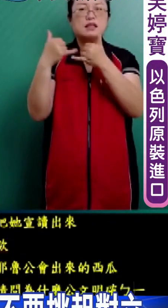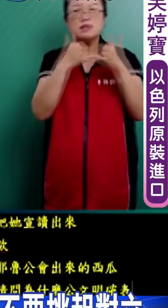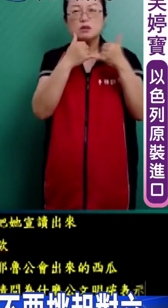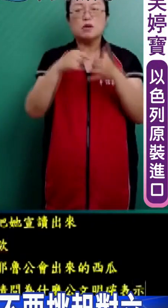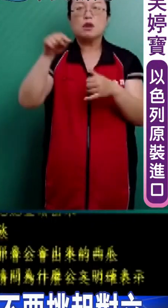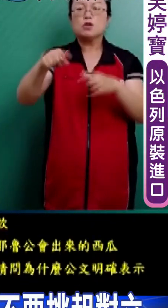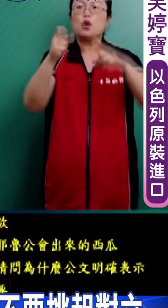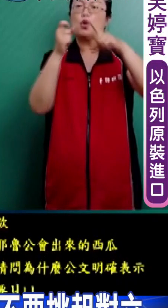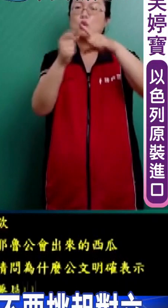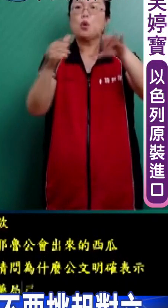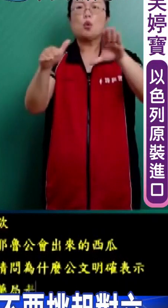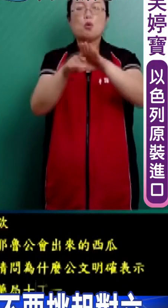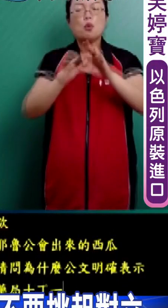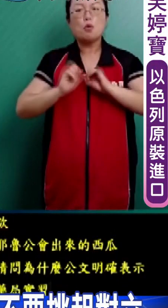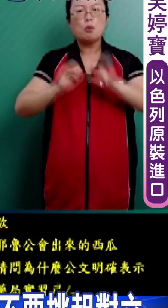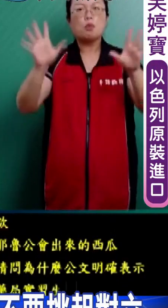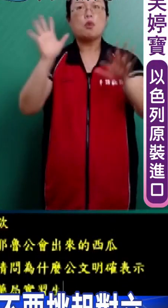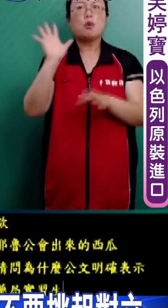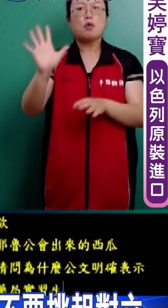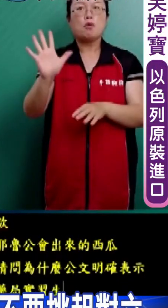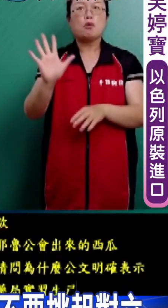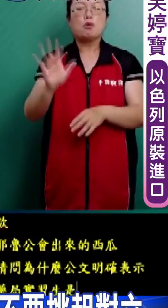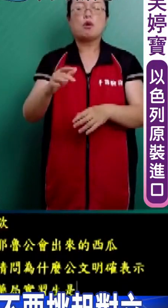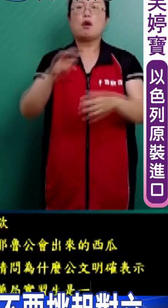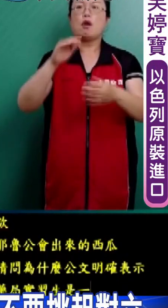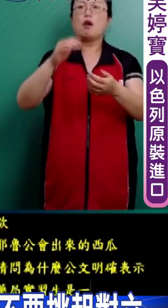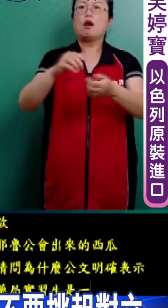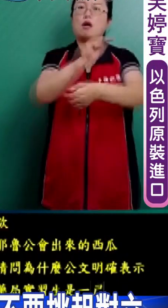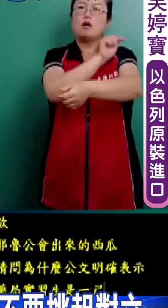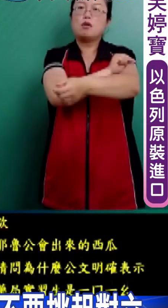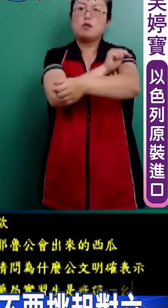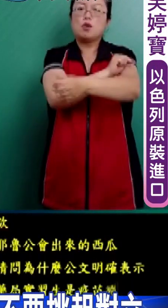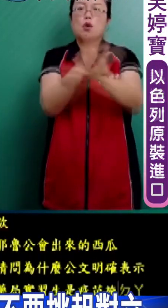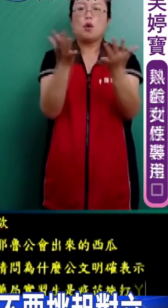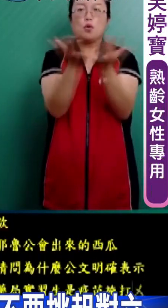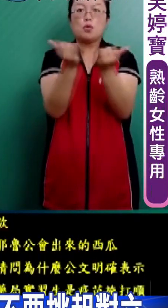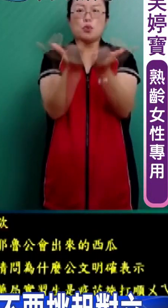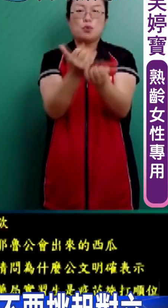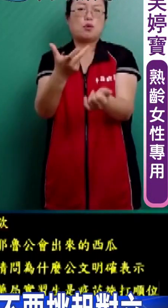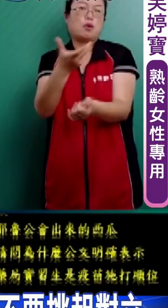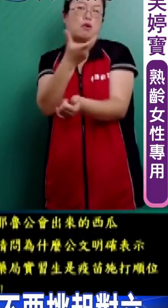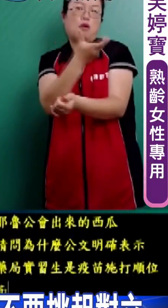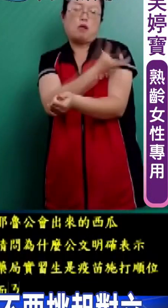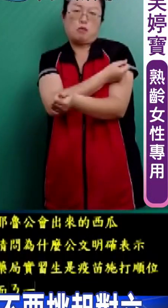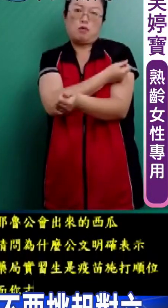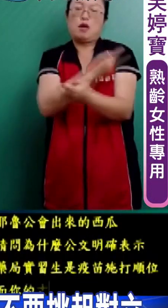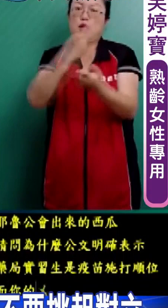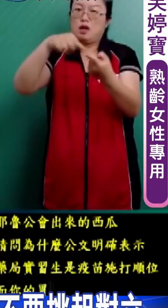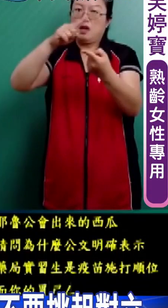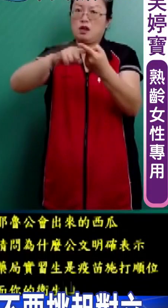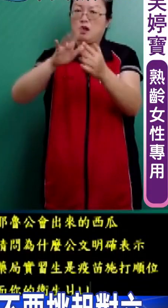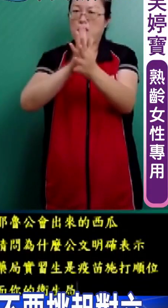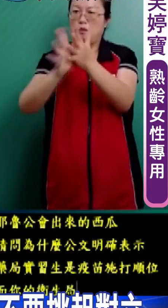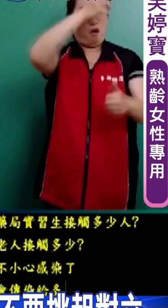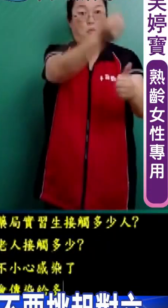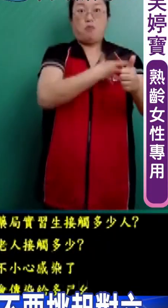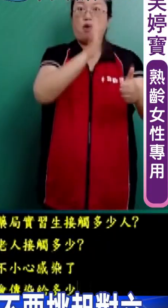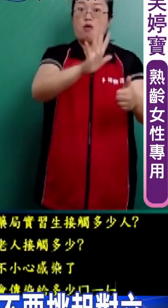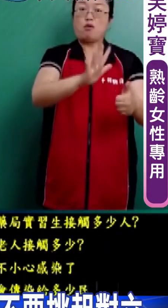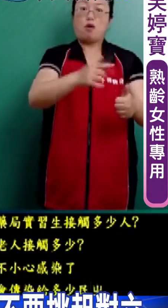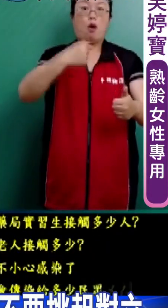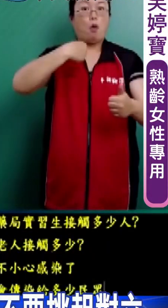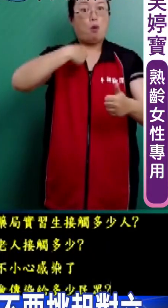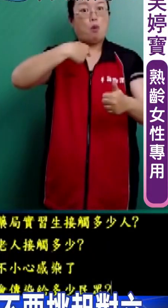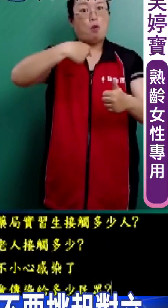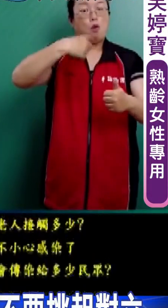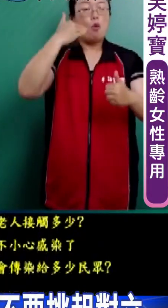是疫苗施打第一顺位？而你的卫生局到现在还在研议中，你